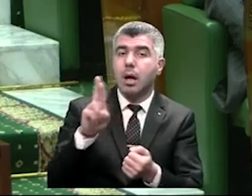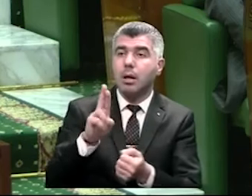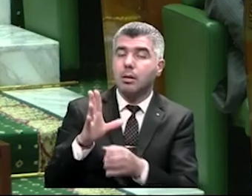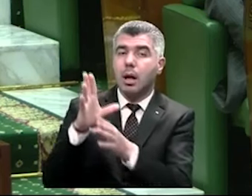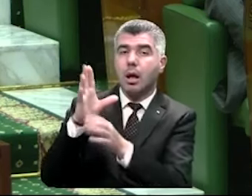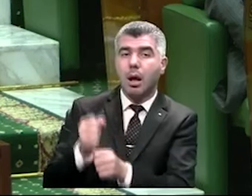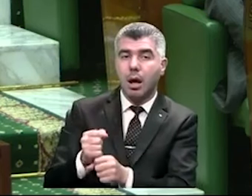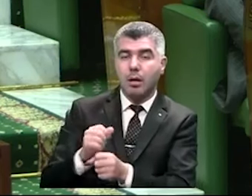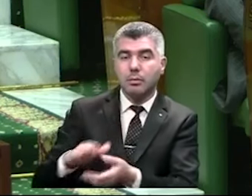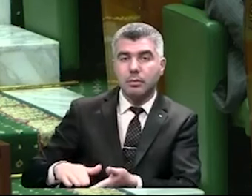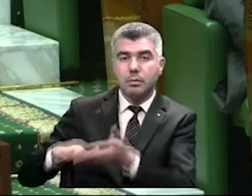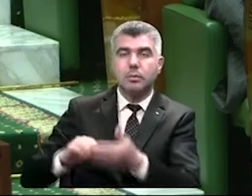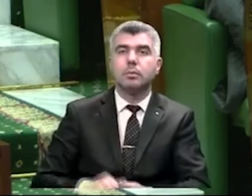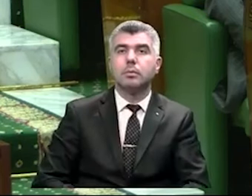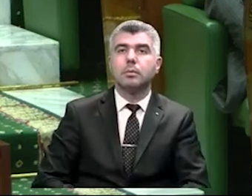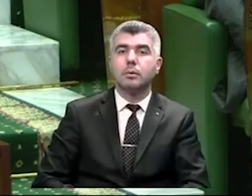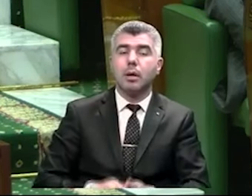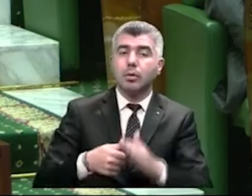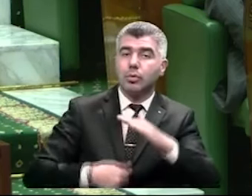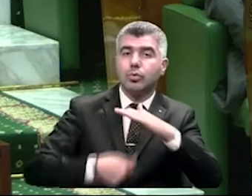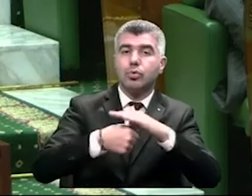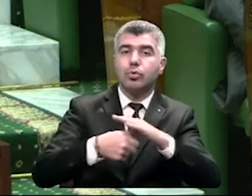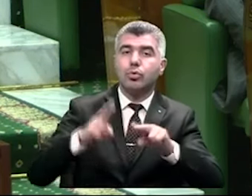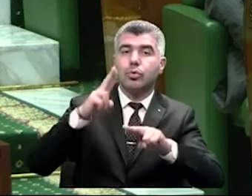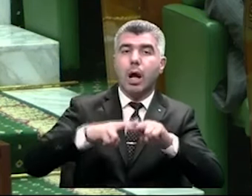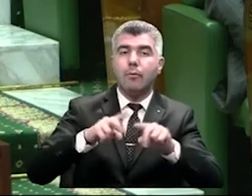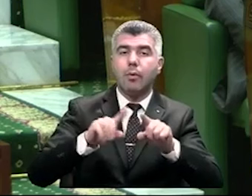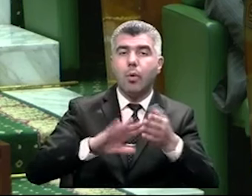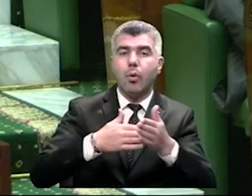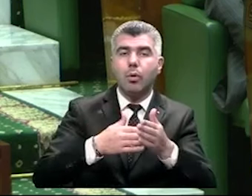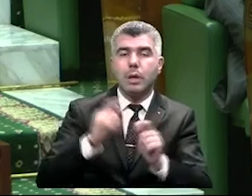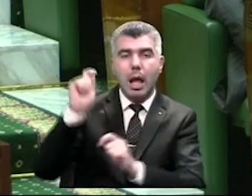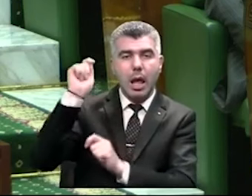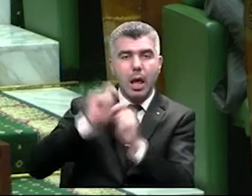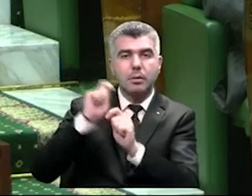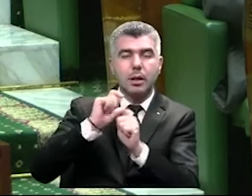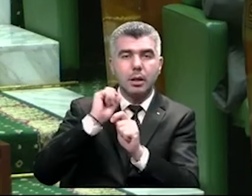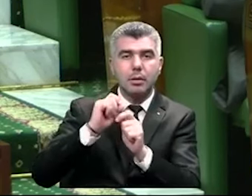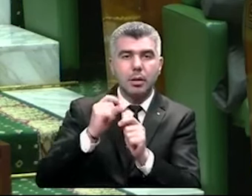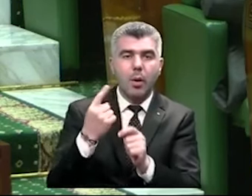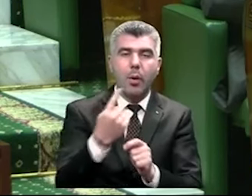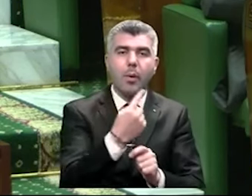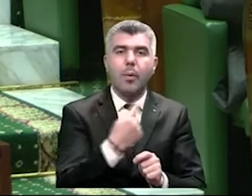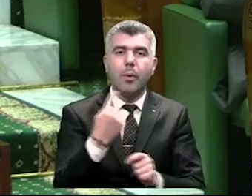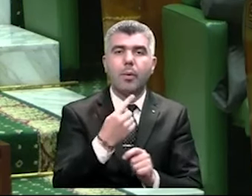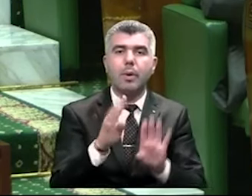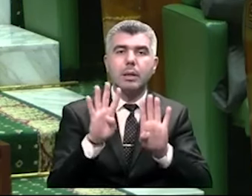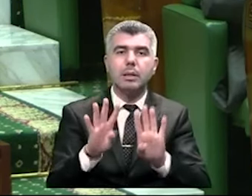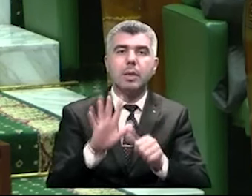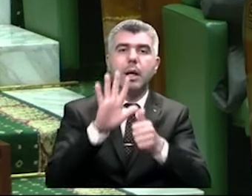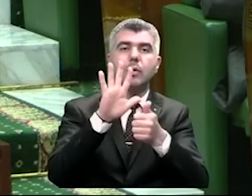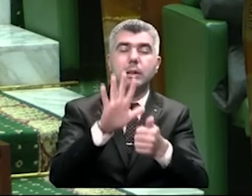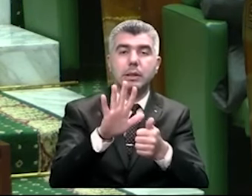السادس حفظه الله ونصره قائد الاعلى ورئيس اركان الحرب العامه للقوات المسلحه الملكيه بمناسبه الذكرى 68